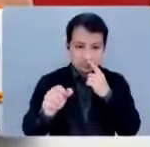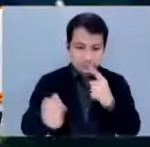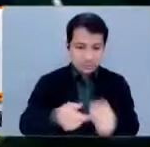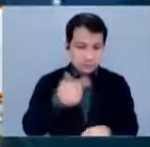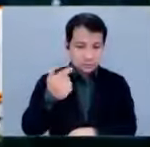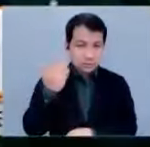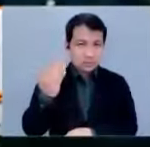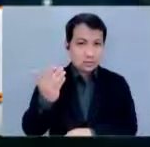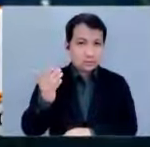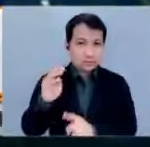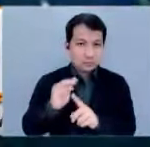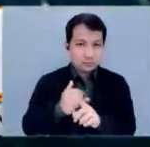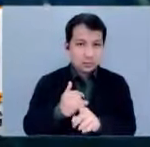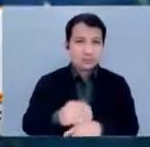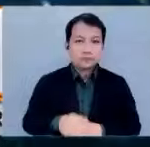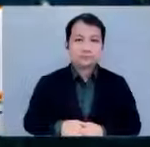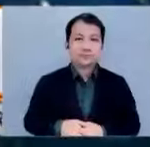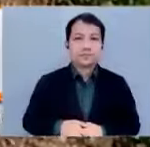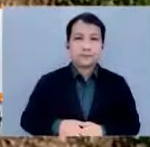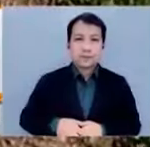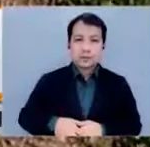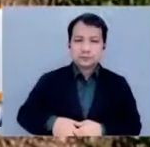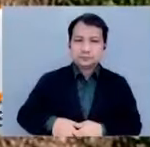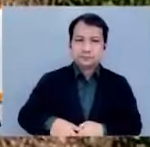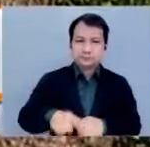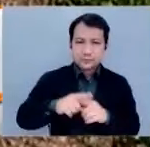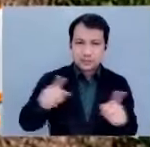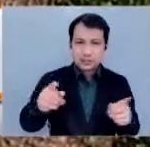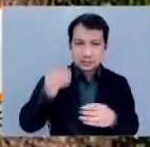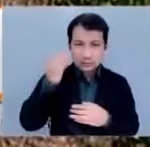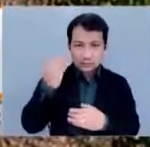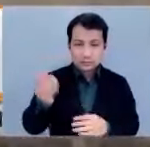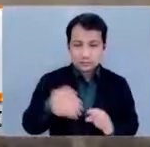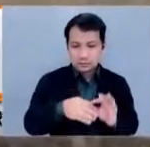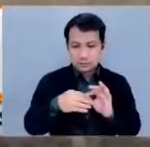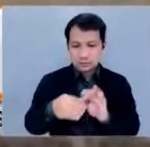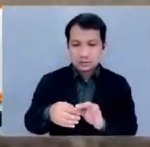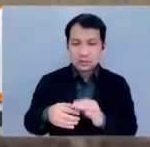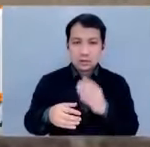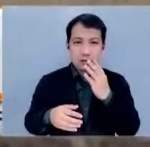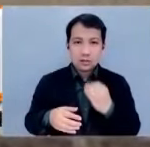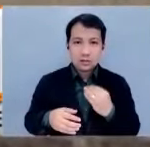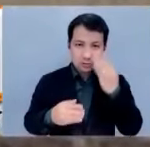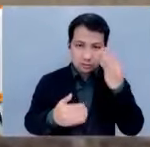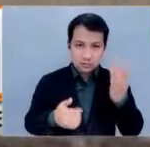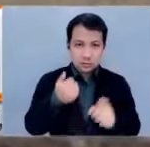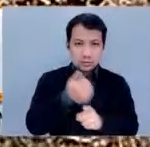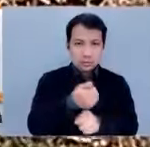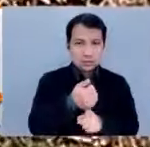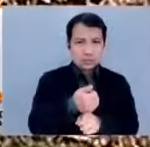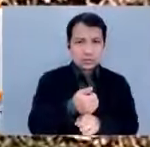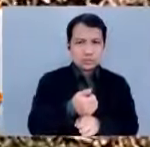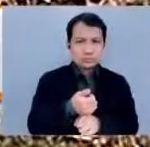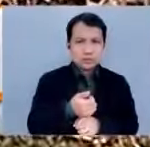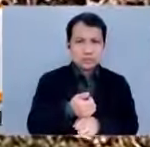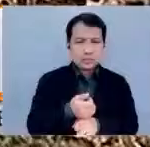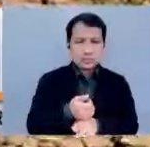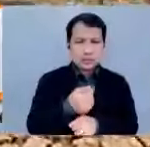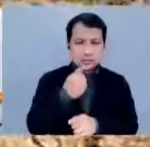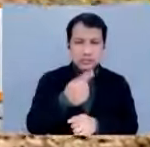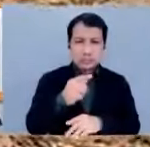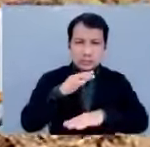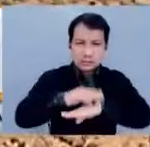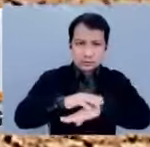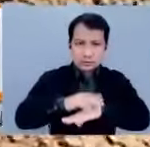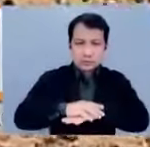Mayo. Pero dahil may umiiral pang El Nino, asahan daw na magiging mas mainit pa ang tag-init. Sa taya ng pag-asa,